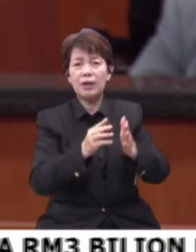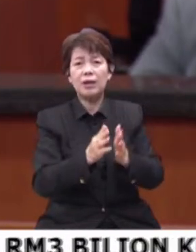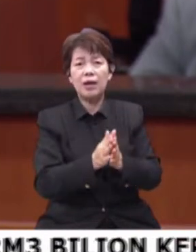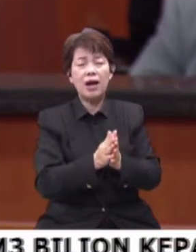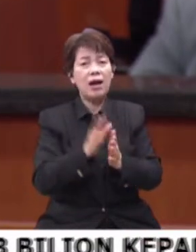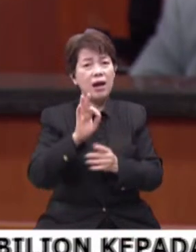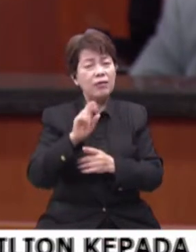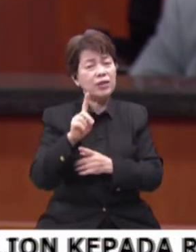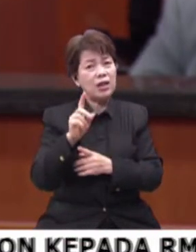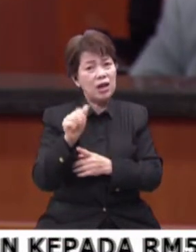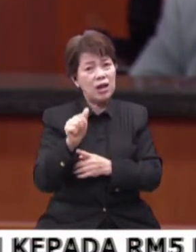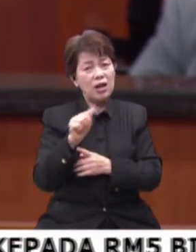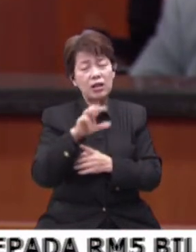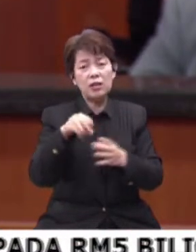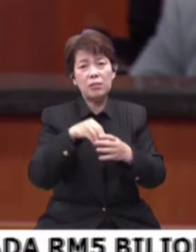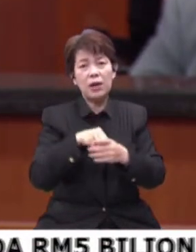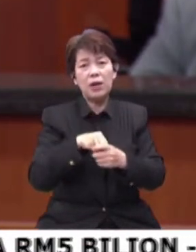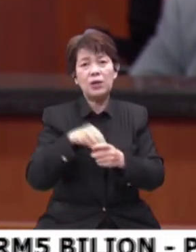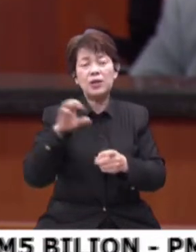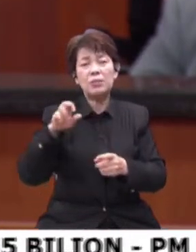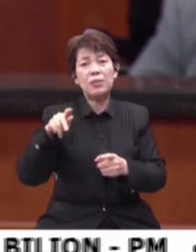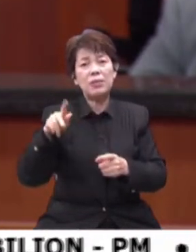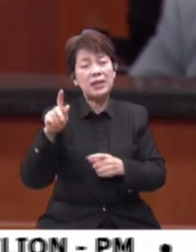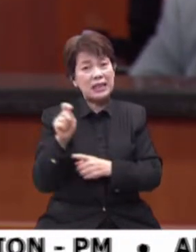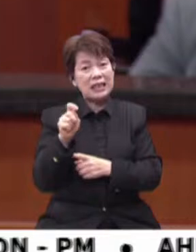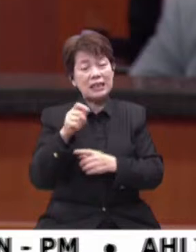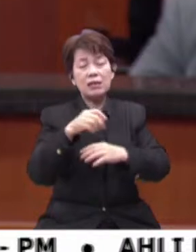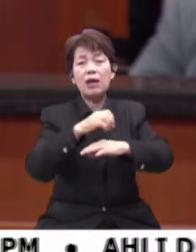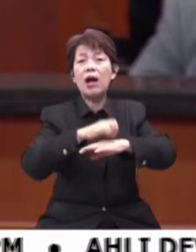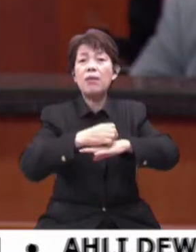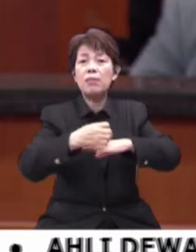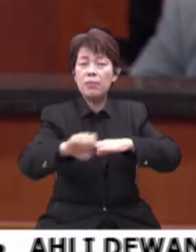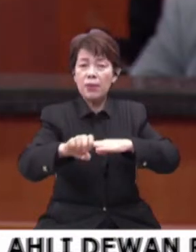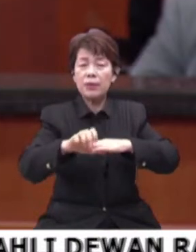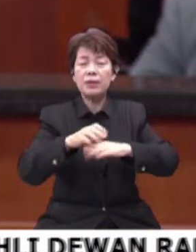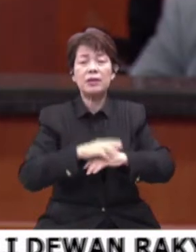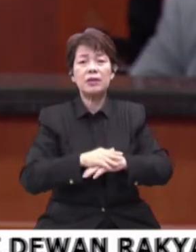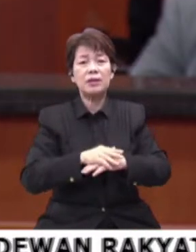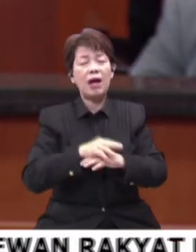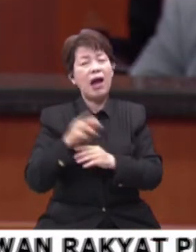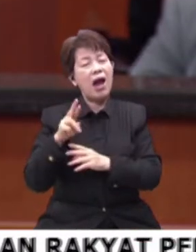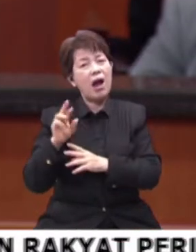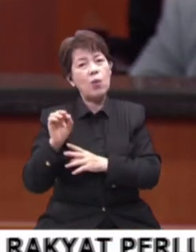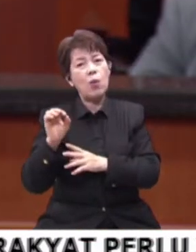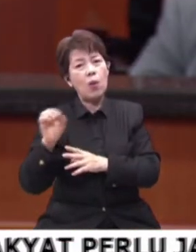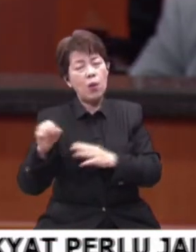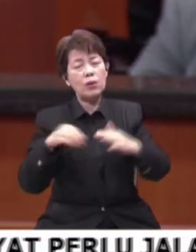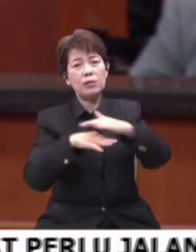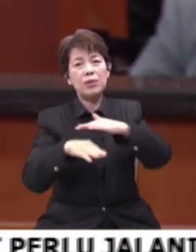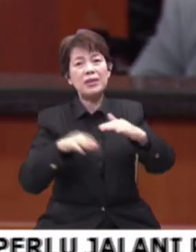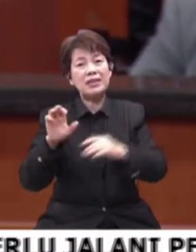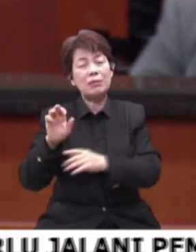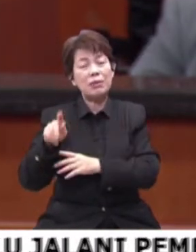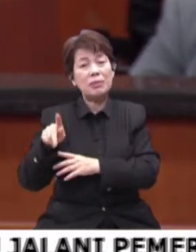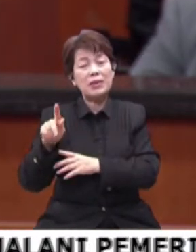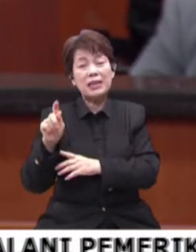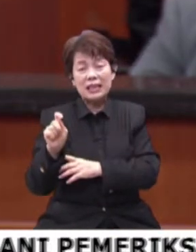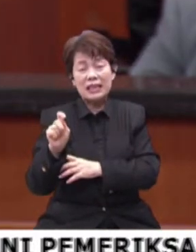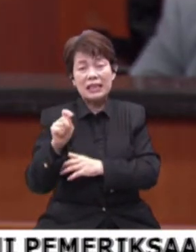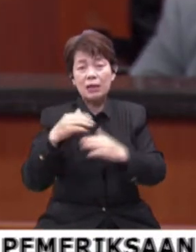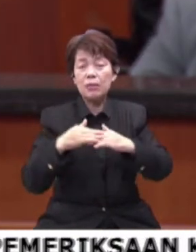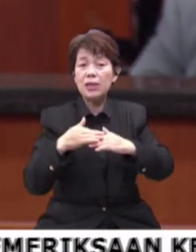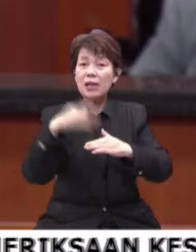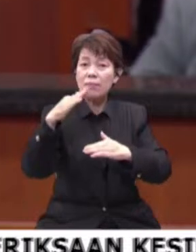FTI termasuk cvtv untuk membantu pengekspor dan peruntukan di bawah CVT adalah lebih